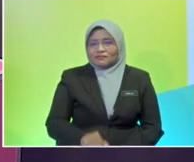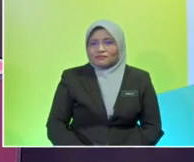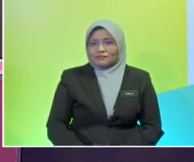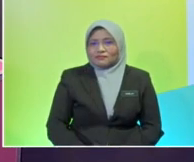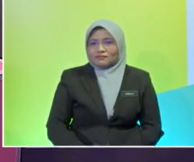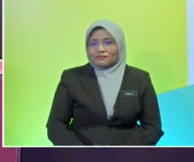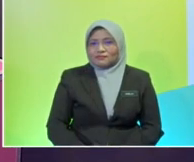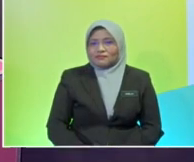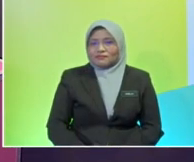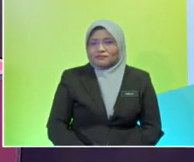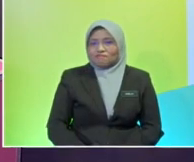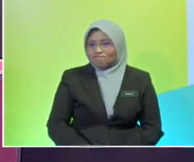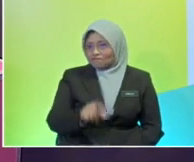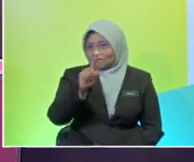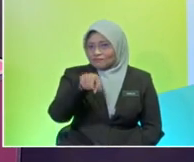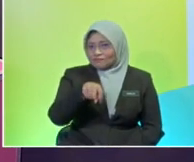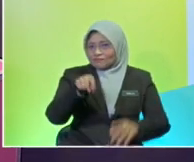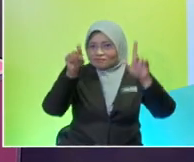hujan kan